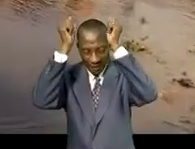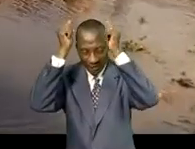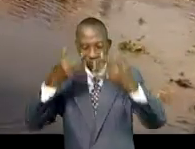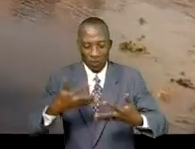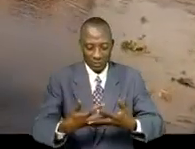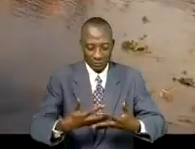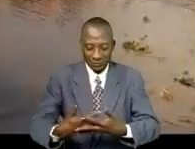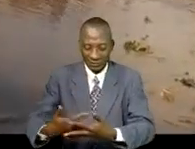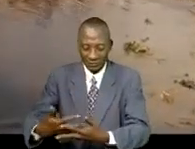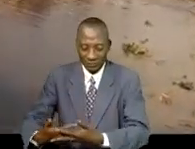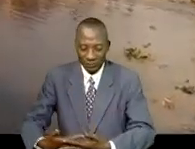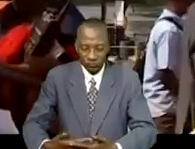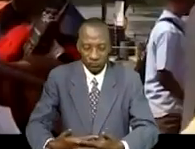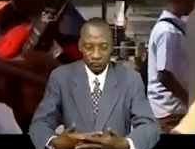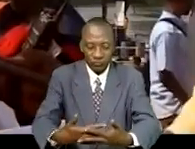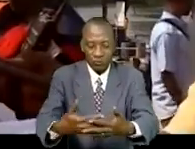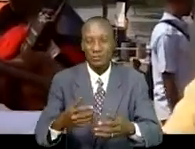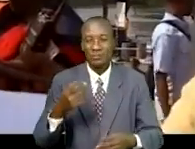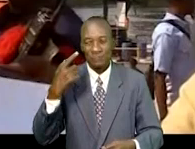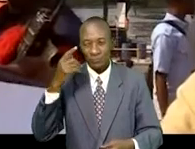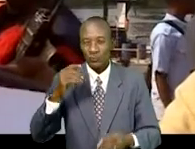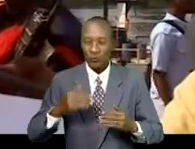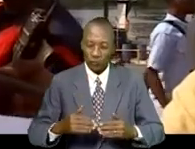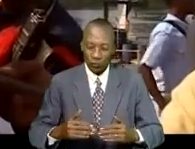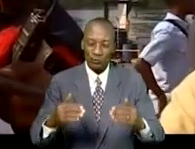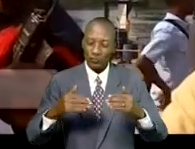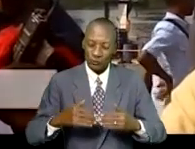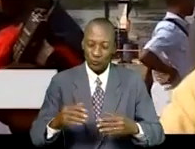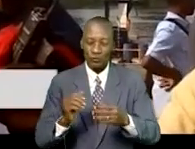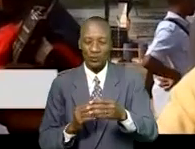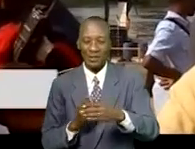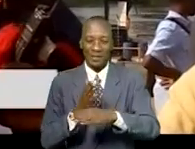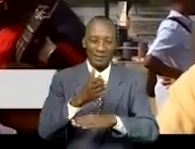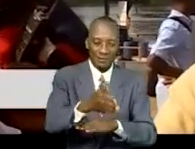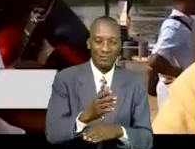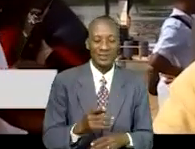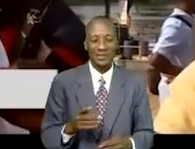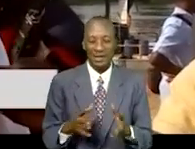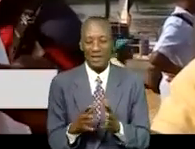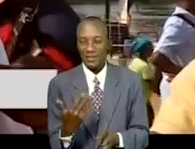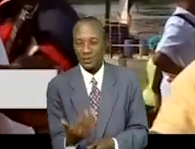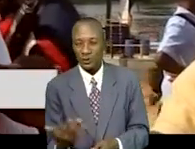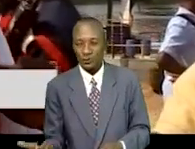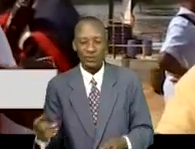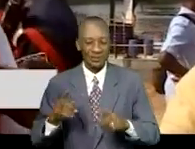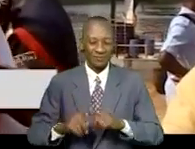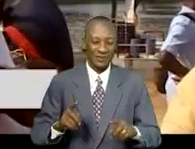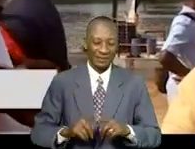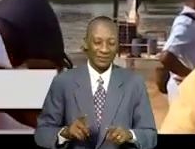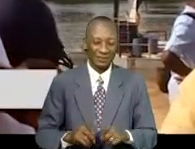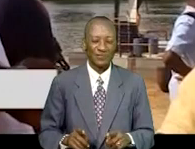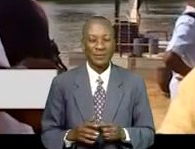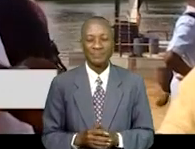la continuité de la traversée des hommes et de leurs biens sur cette importante et